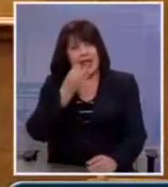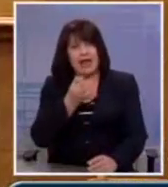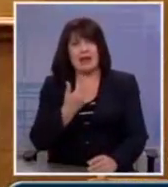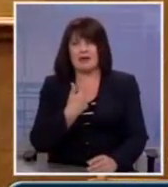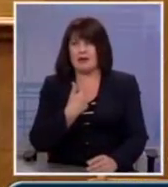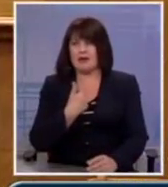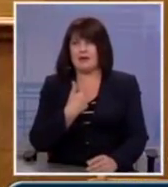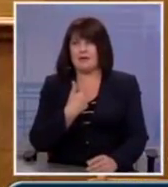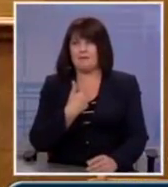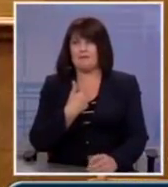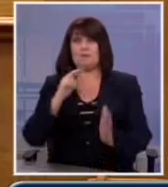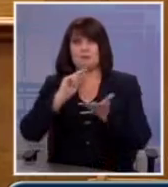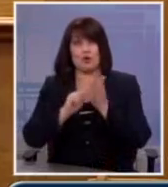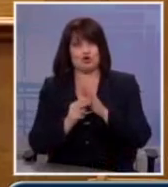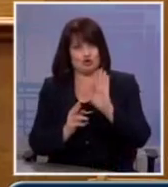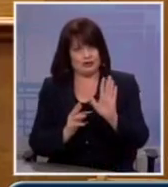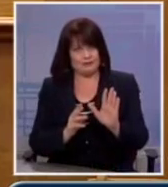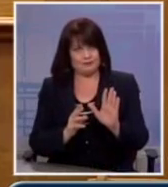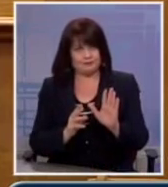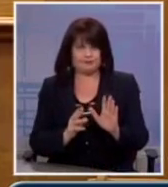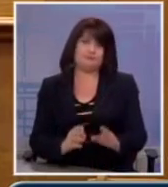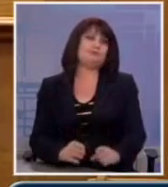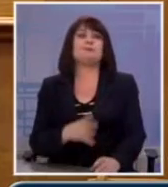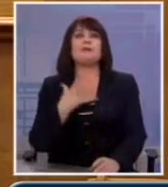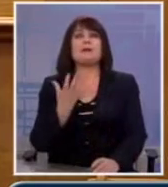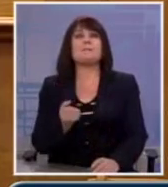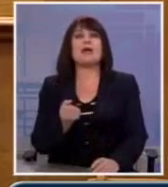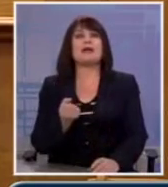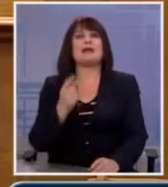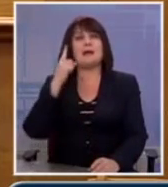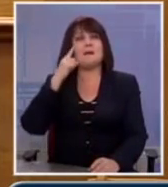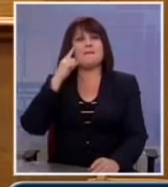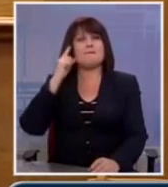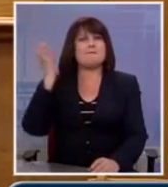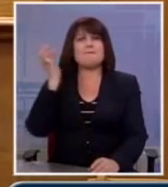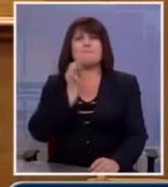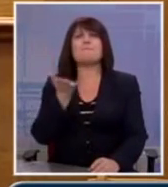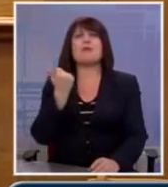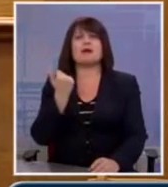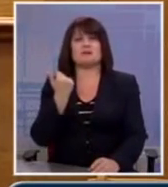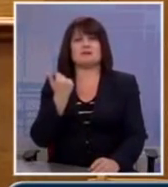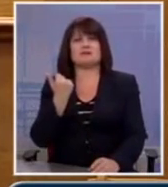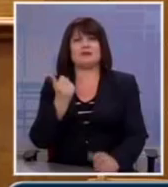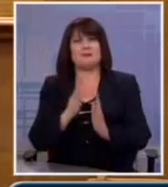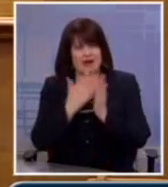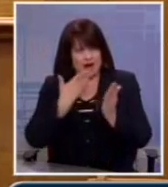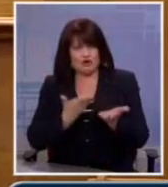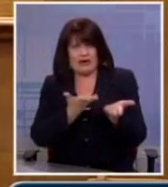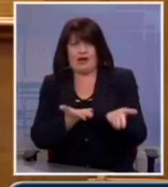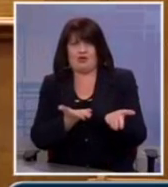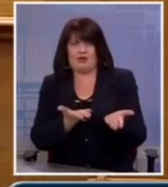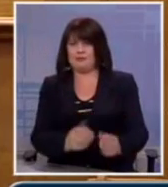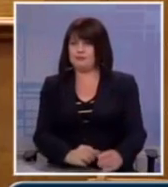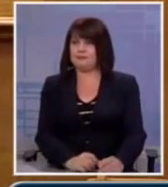Μετά. Προσέξτε. Υπάρχει το εξής παράλογο, κύριοι συνάδελφοι. Τελειώστε, κύριε Θεοδωράκη,